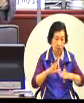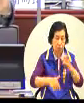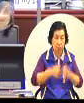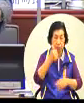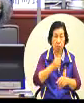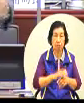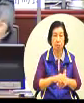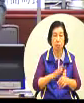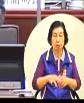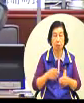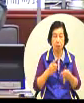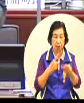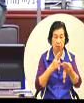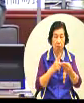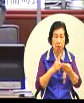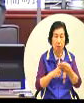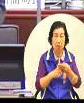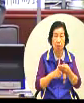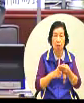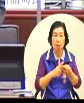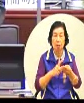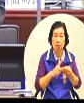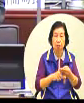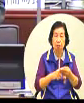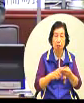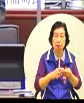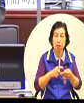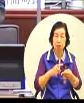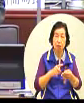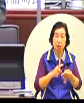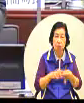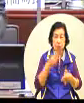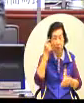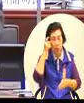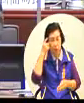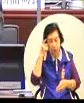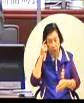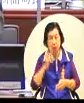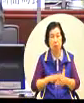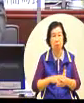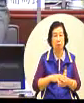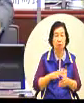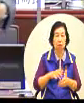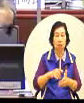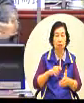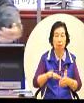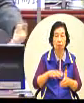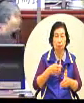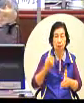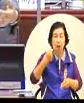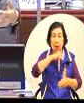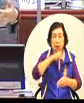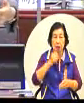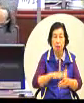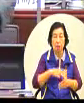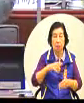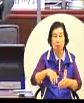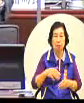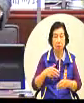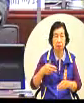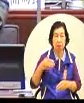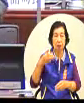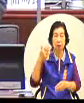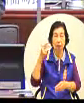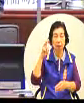维持台湾的现状，台湾根据中华民国的宪法，那台湾现阶段能